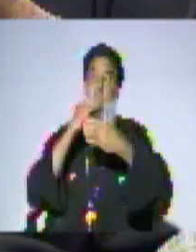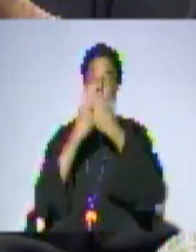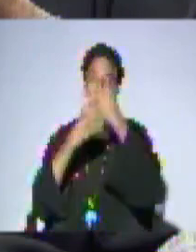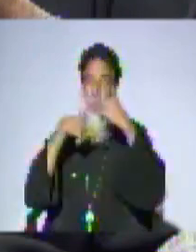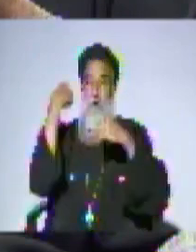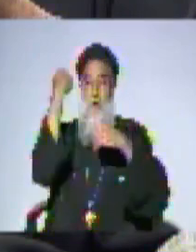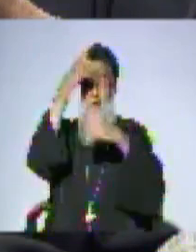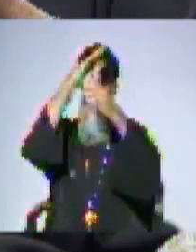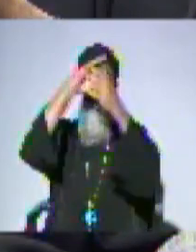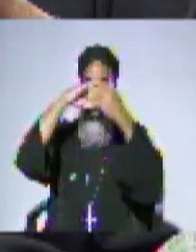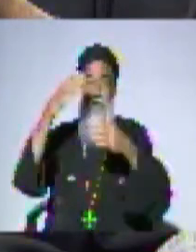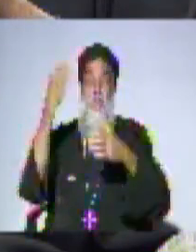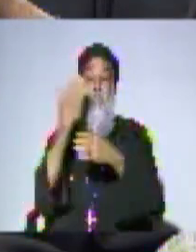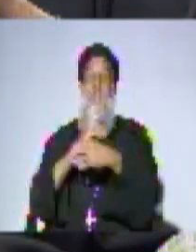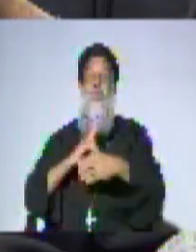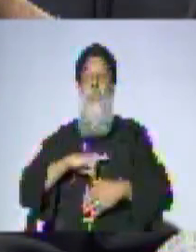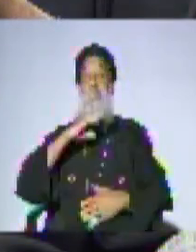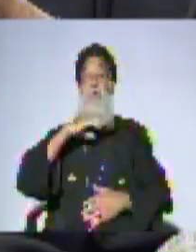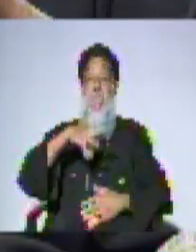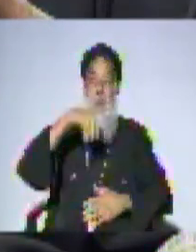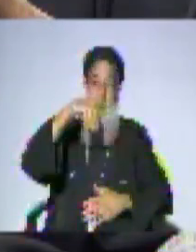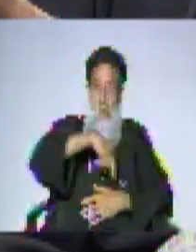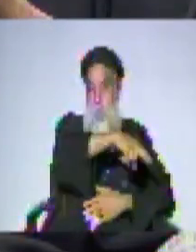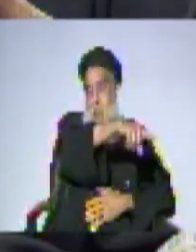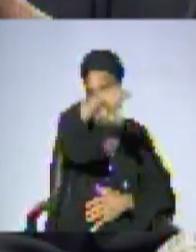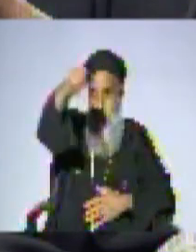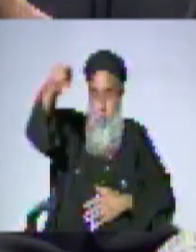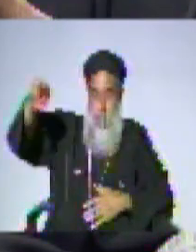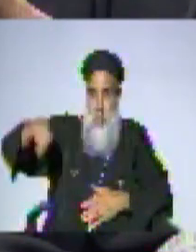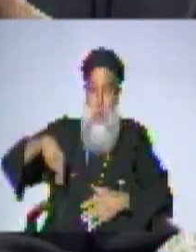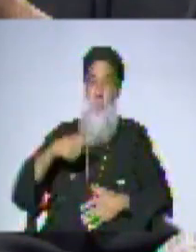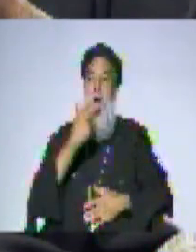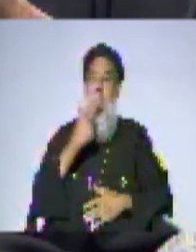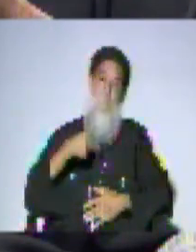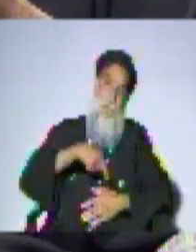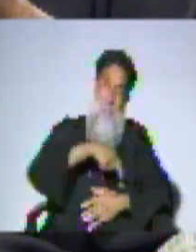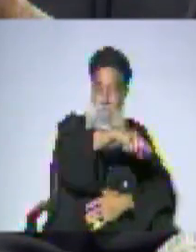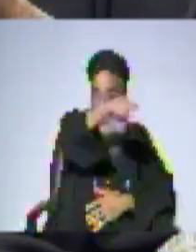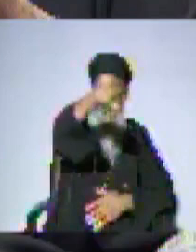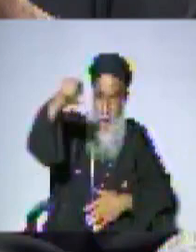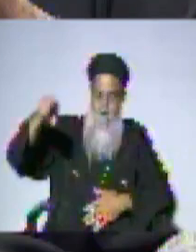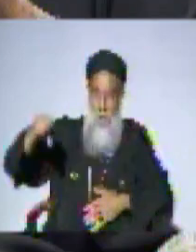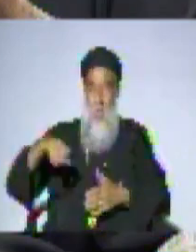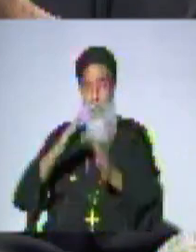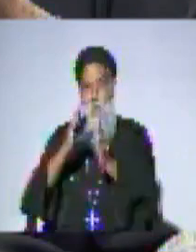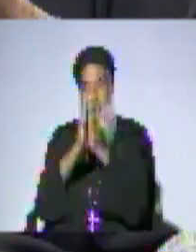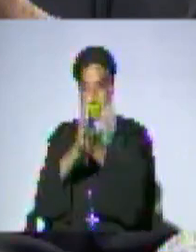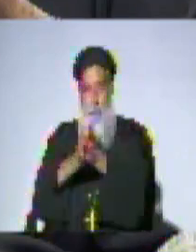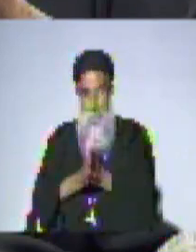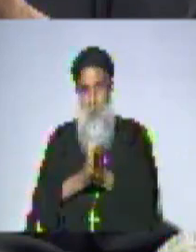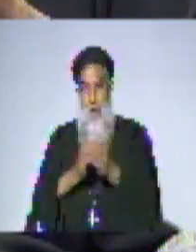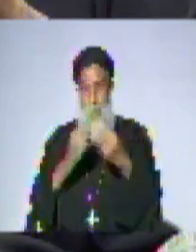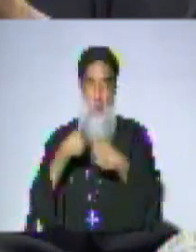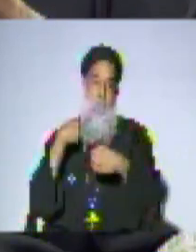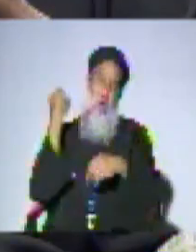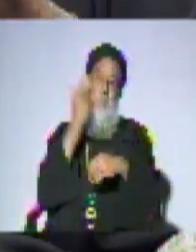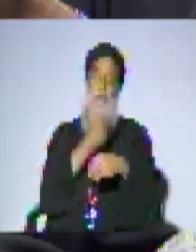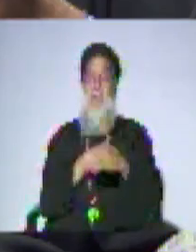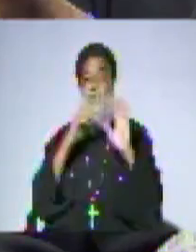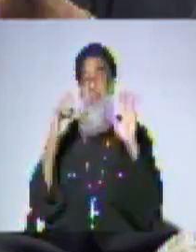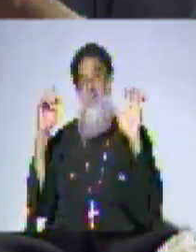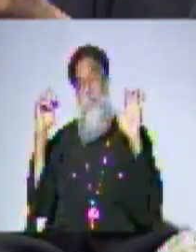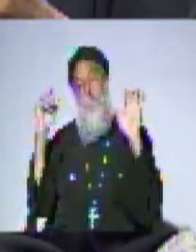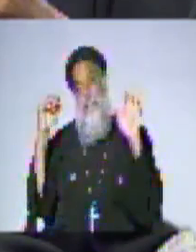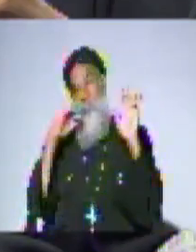خلاصا لنعطيه بعضنا لبعض بمحبة كاملة، ونقبل بعضنا بعضا بقبلة مقدسة. ده